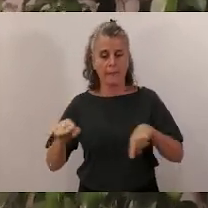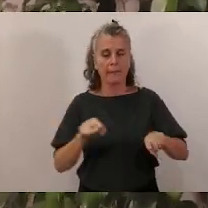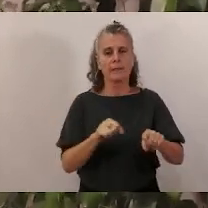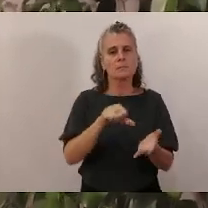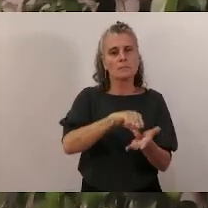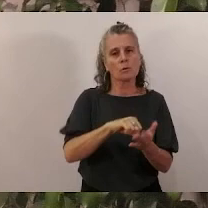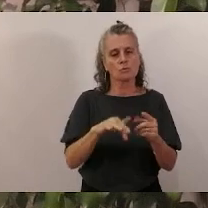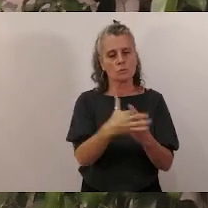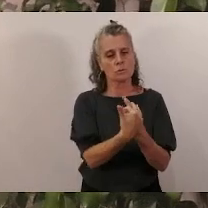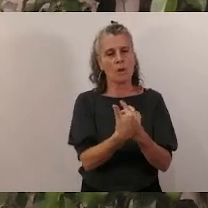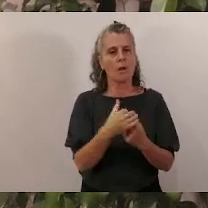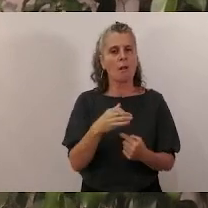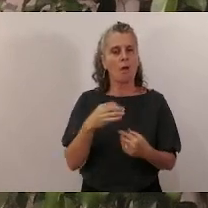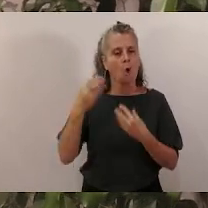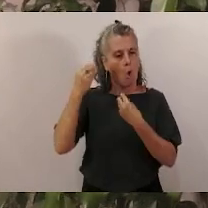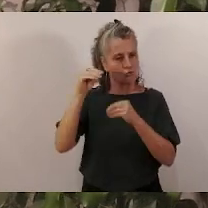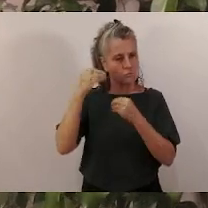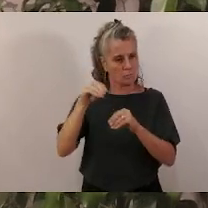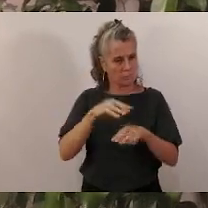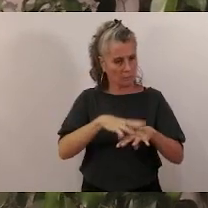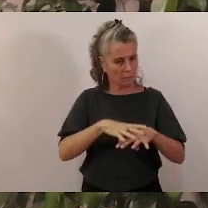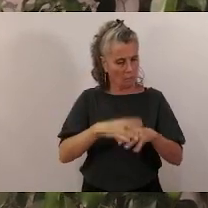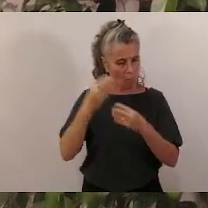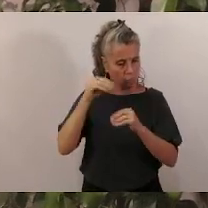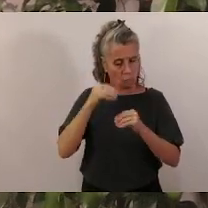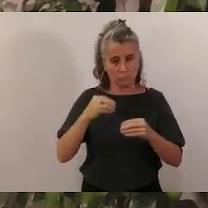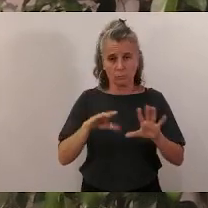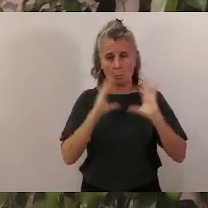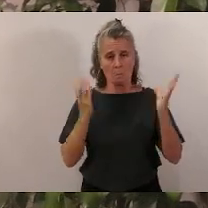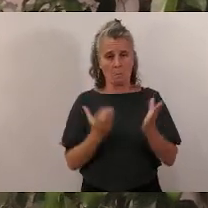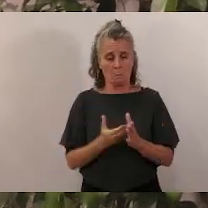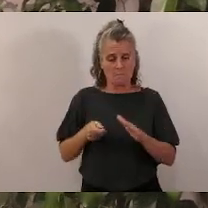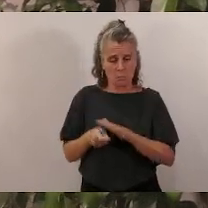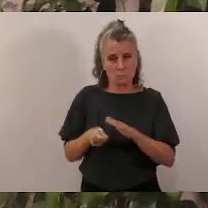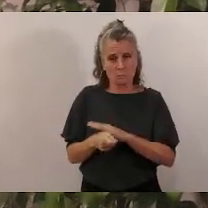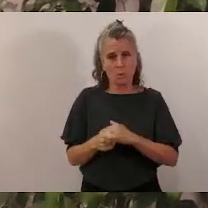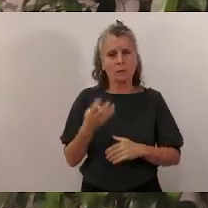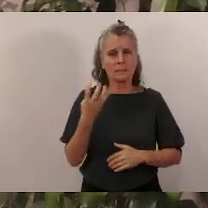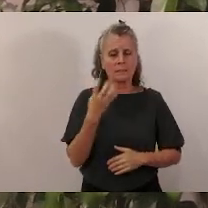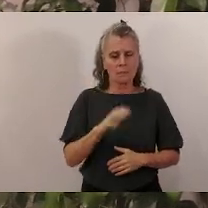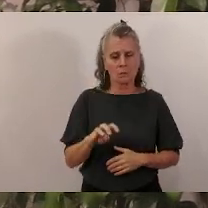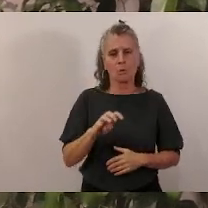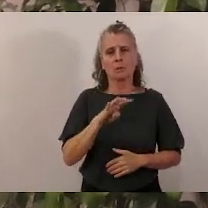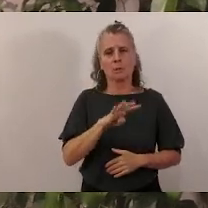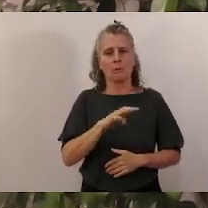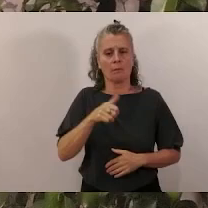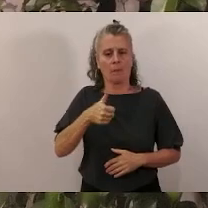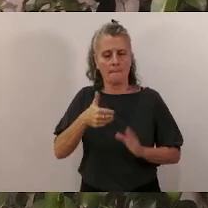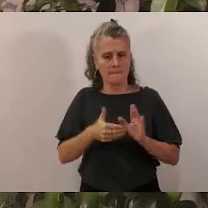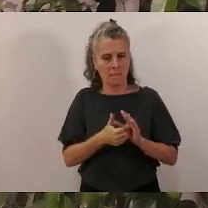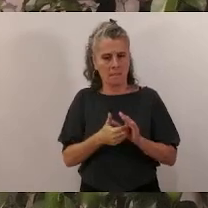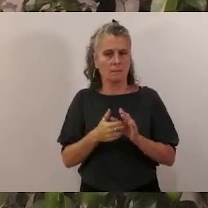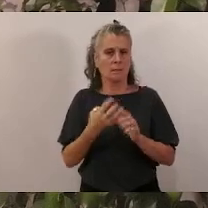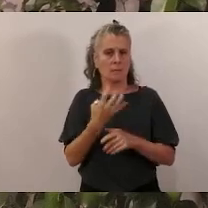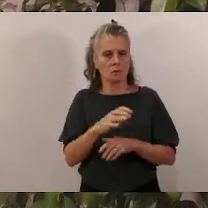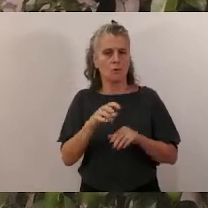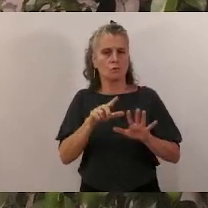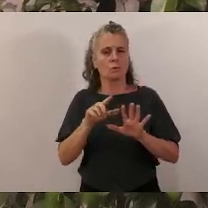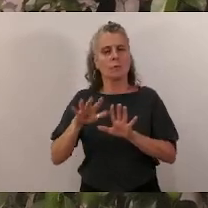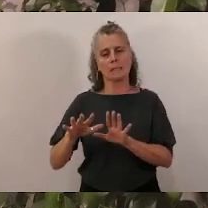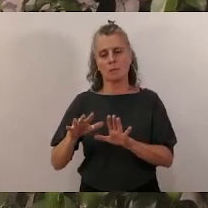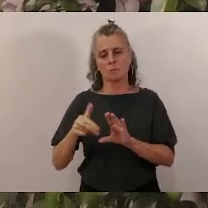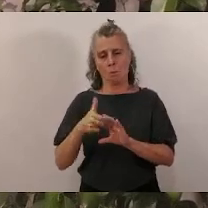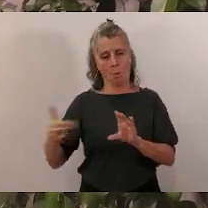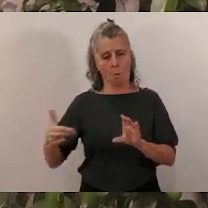L'ensemble des financements se monte à 441 475 euros et il y a eu un avis favorable de la